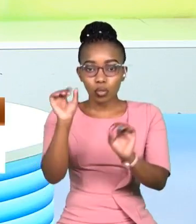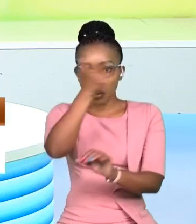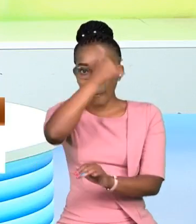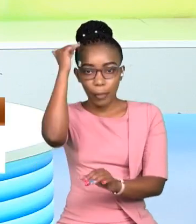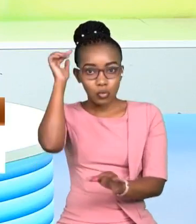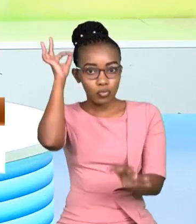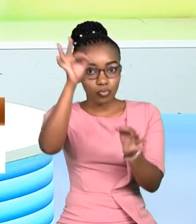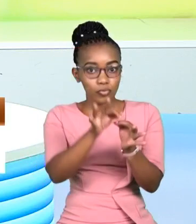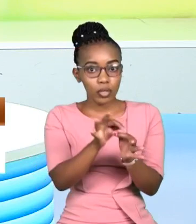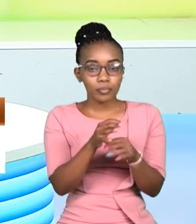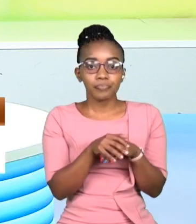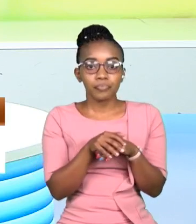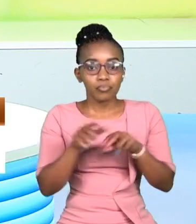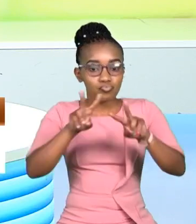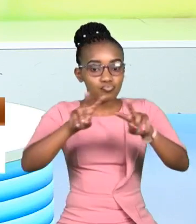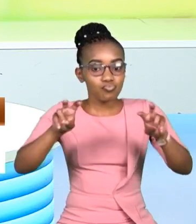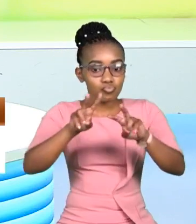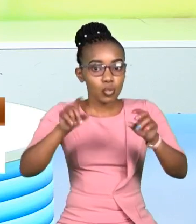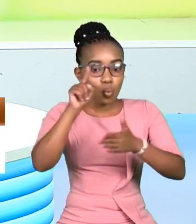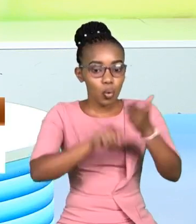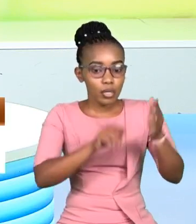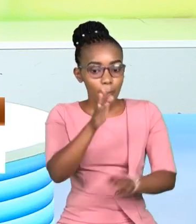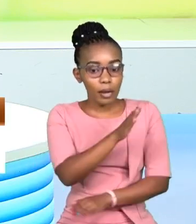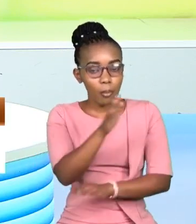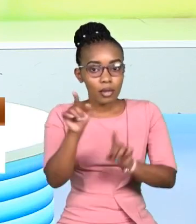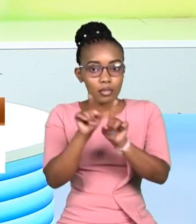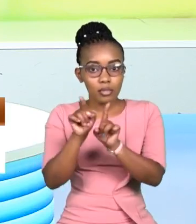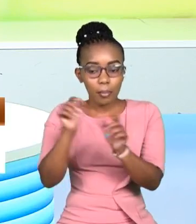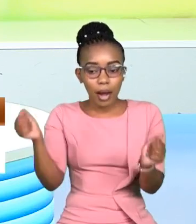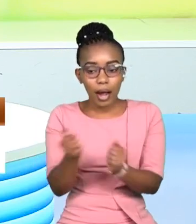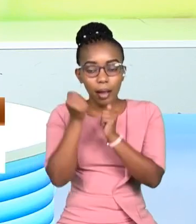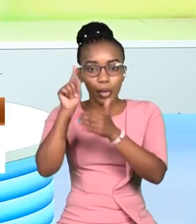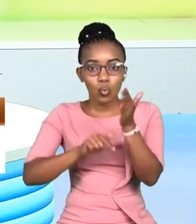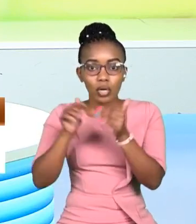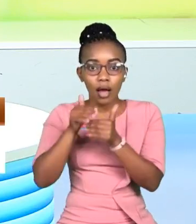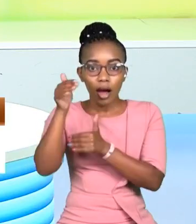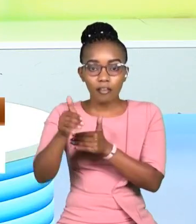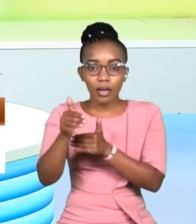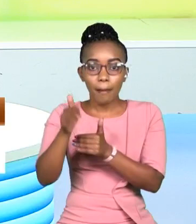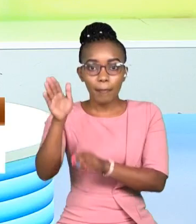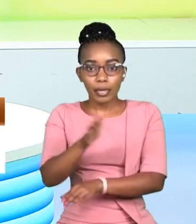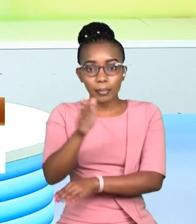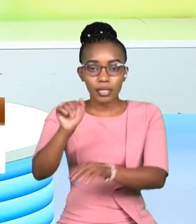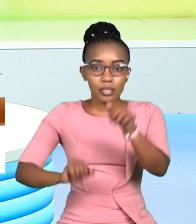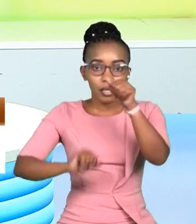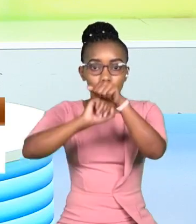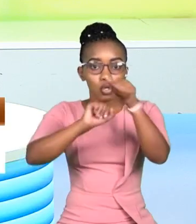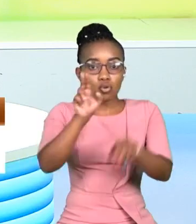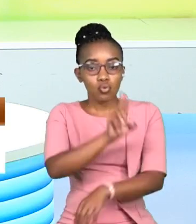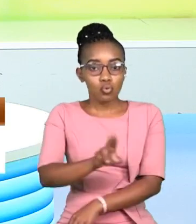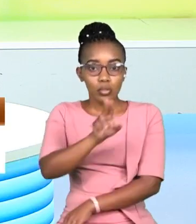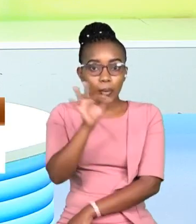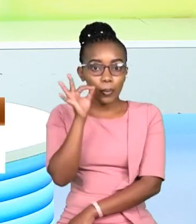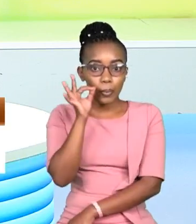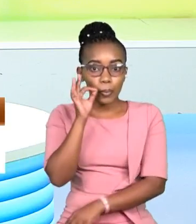Je, ni nini haswa zinatafutwa katika bunge na vile vile itakachofuata baada bunge kupitisha mswada huu wa kuhalalisha matumizi ya bangi humu